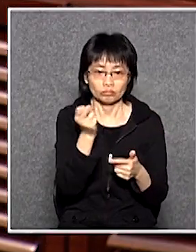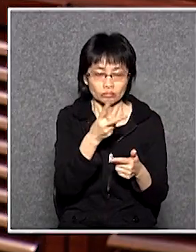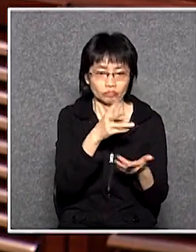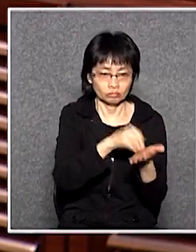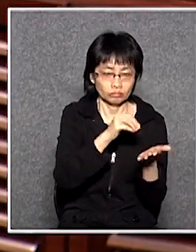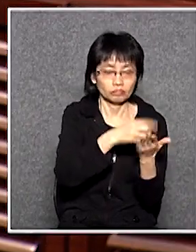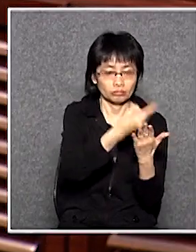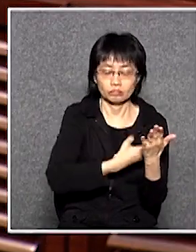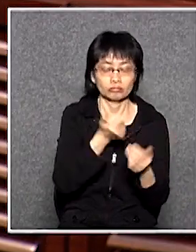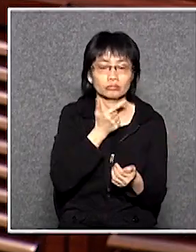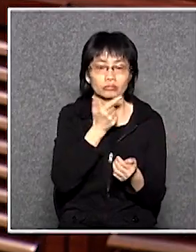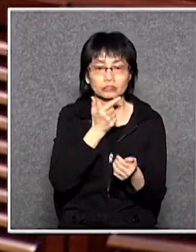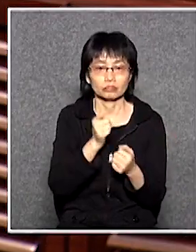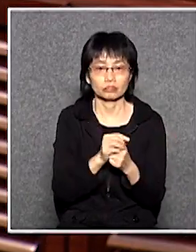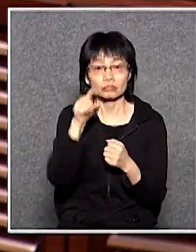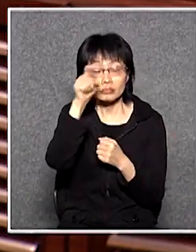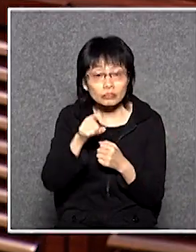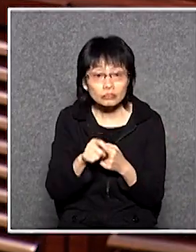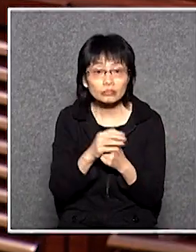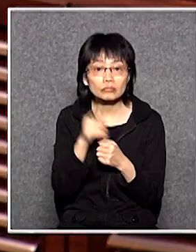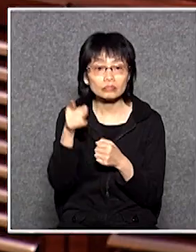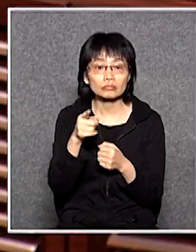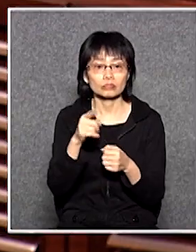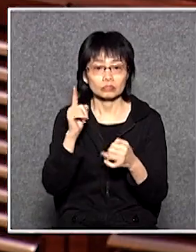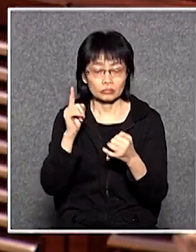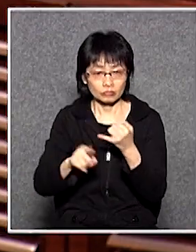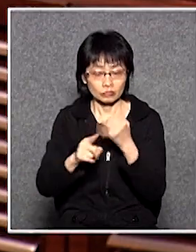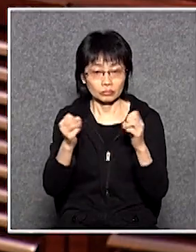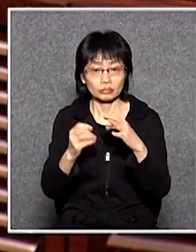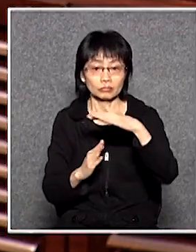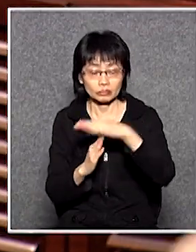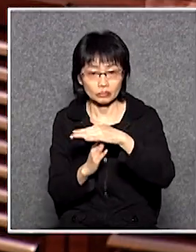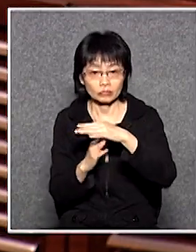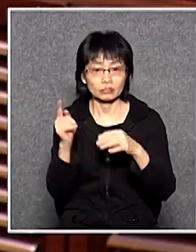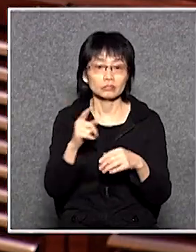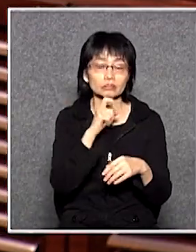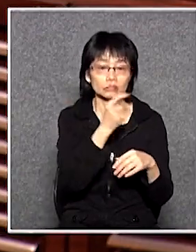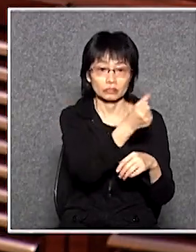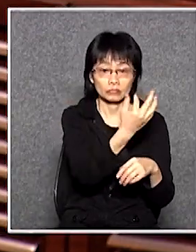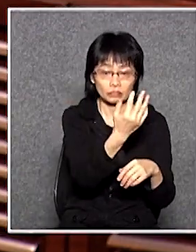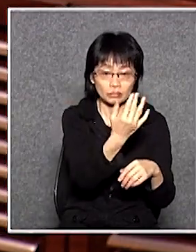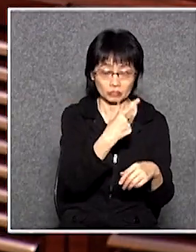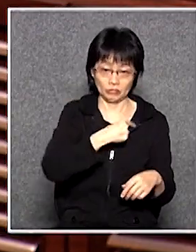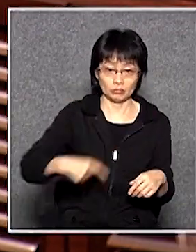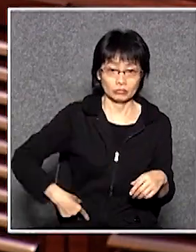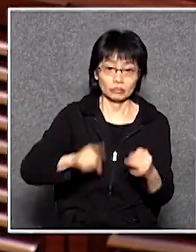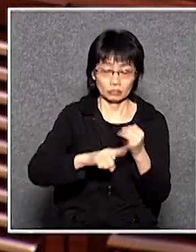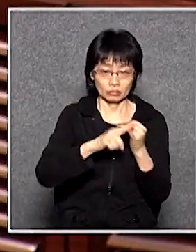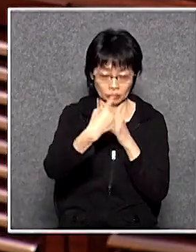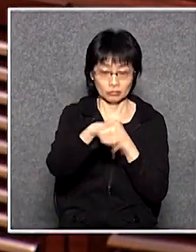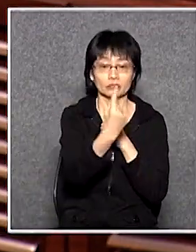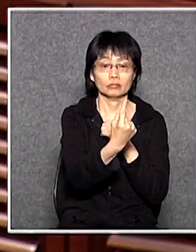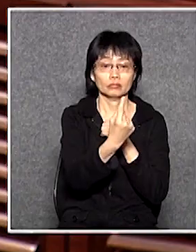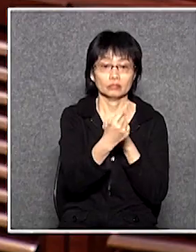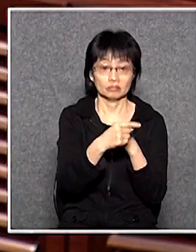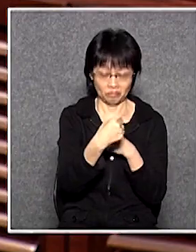么呢？因为你想想流会那一刻，12个修订议员只剩一个在这里，主席一